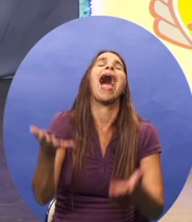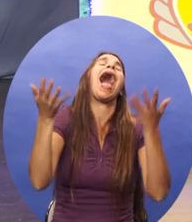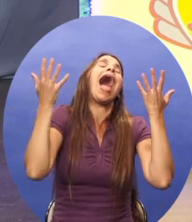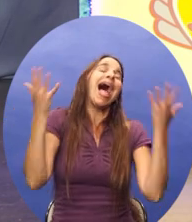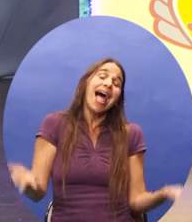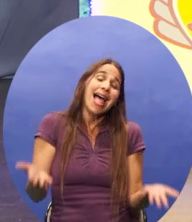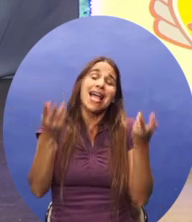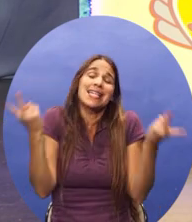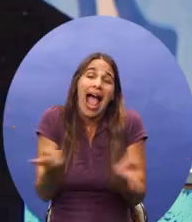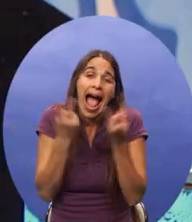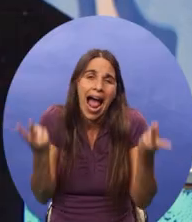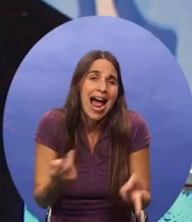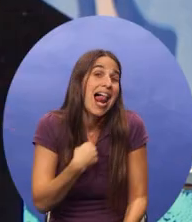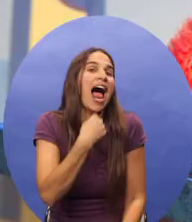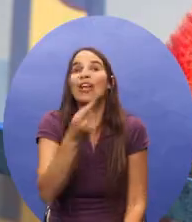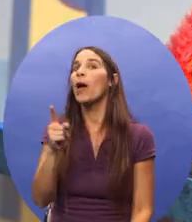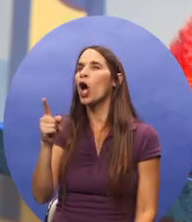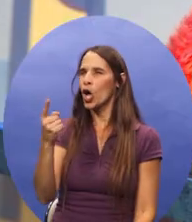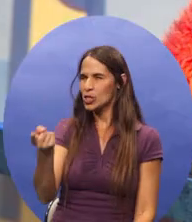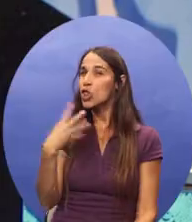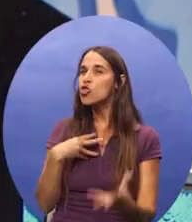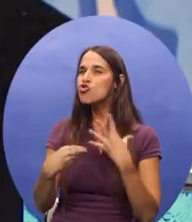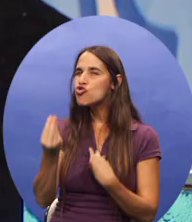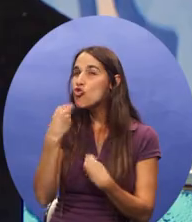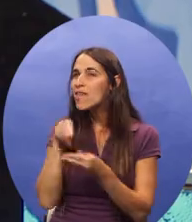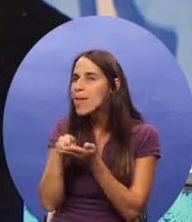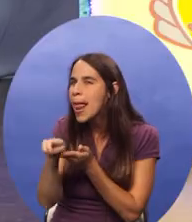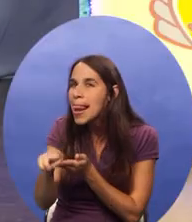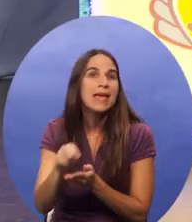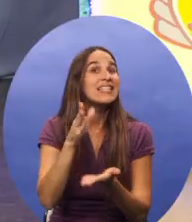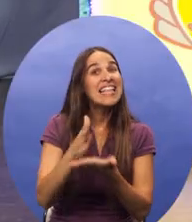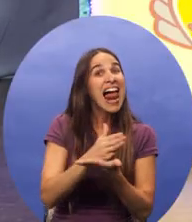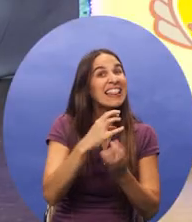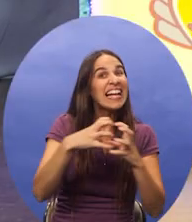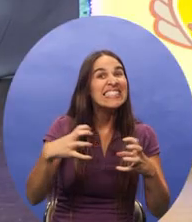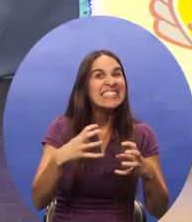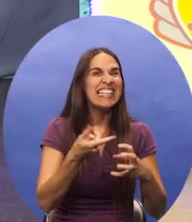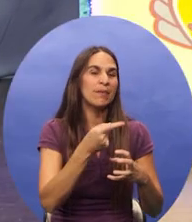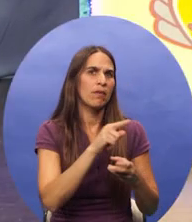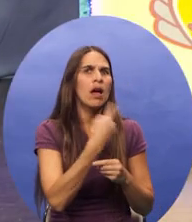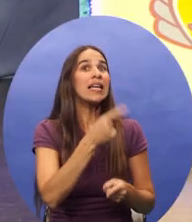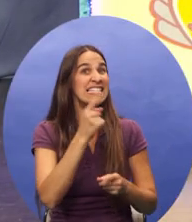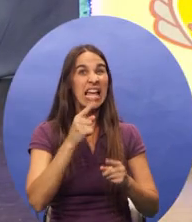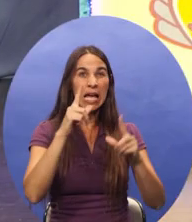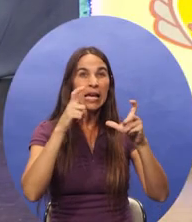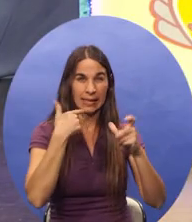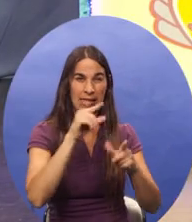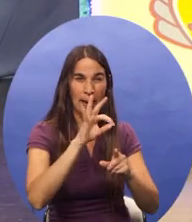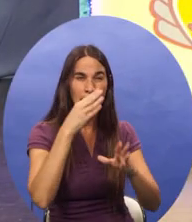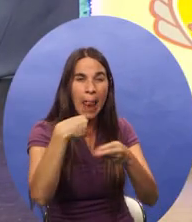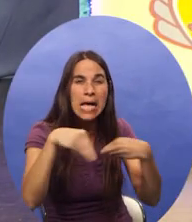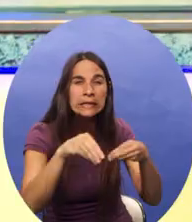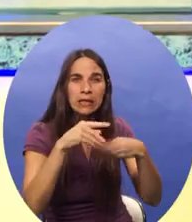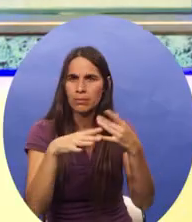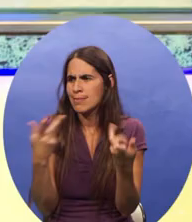עכשיו זה קל! אני אומר שזה דוב נמלים! משפחת שואלים! סלט חצילים! שפן צבעים מפלסטיק! תגיד לי, איך זה יכול להיות